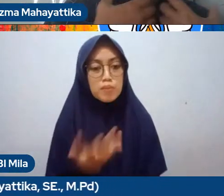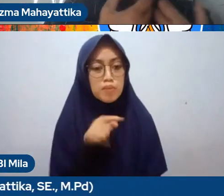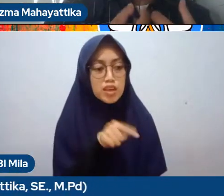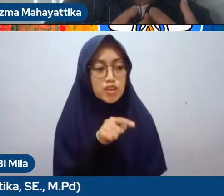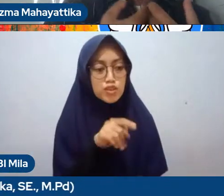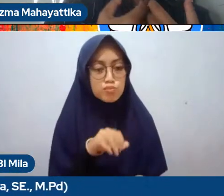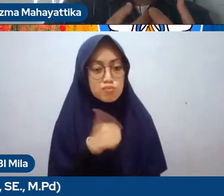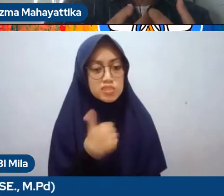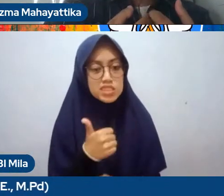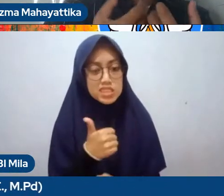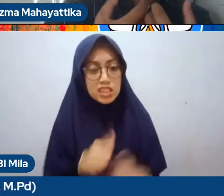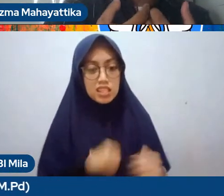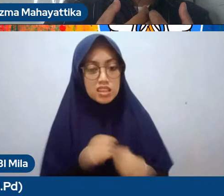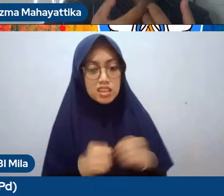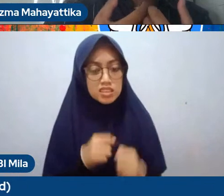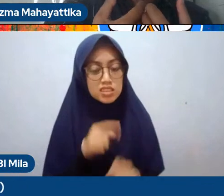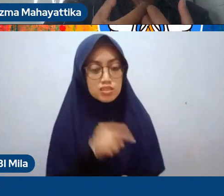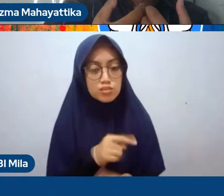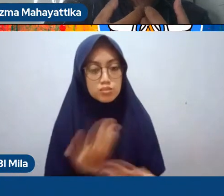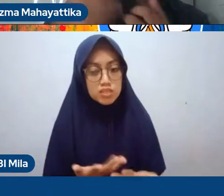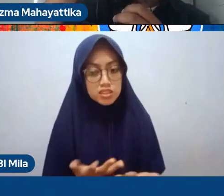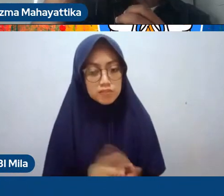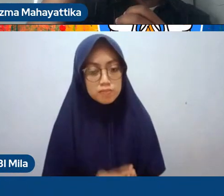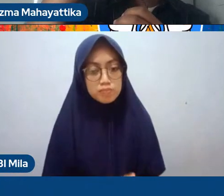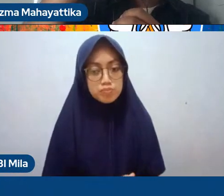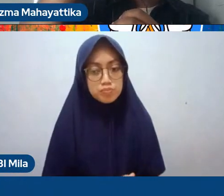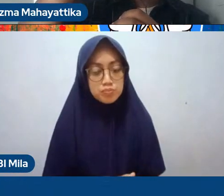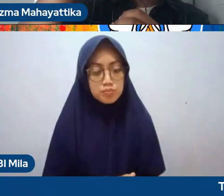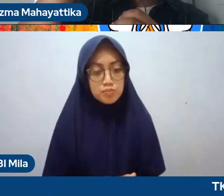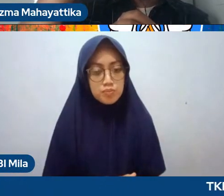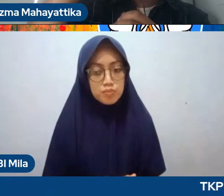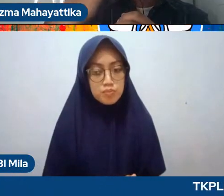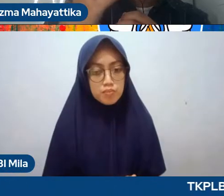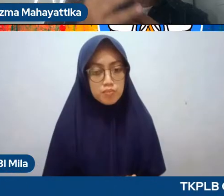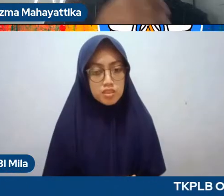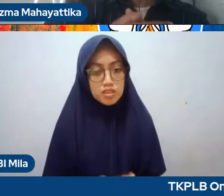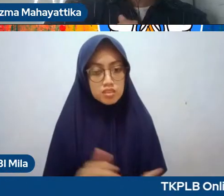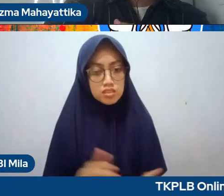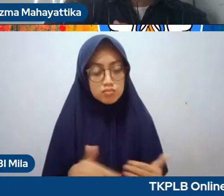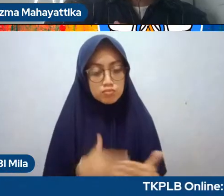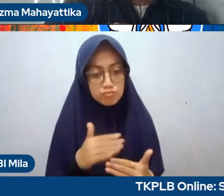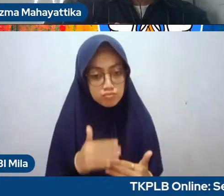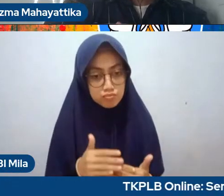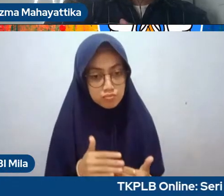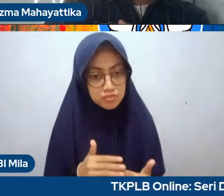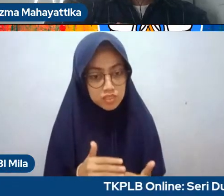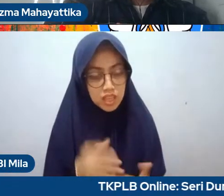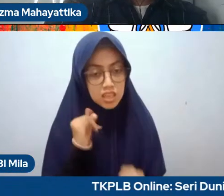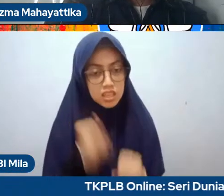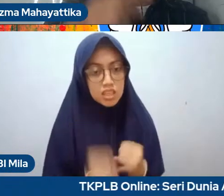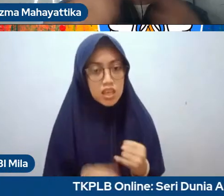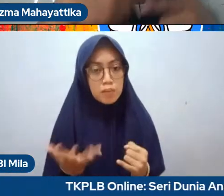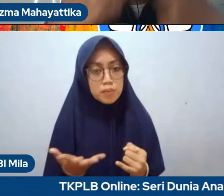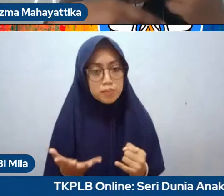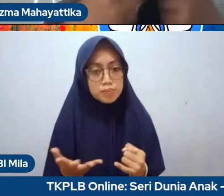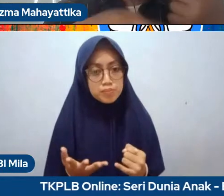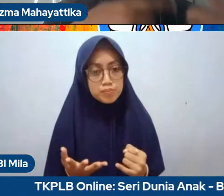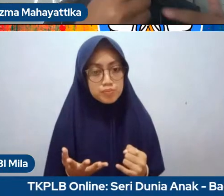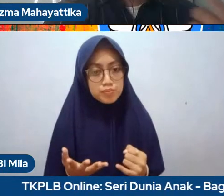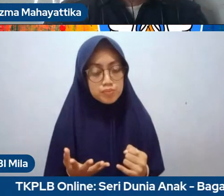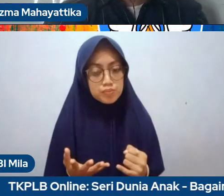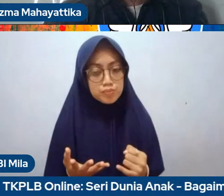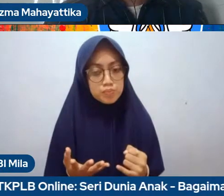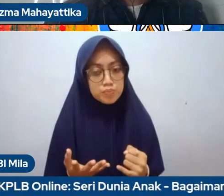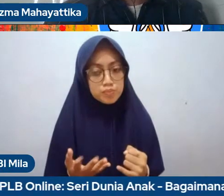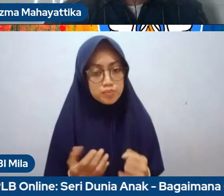sebagian besar kita sebenarnya dalam menyelesaikan masalah itu hanya di tahapan apa? Akhirnya apa? Ya berulang-ulang terus tuh